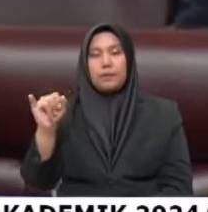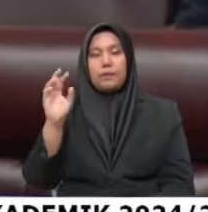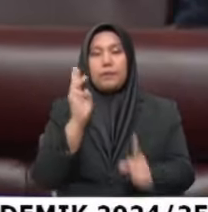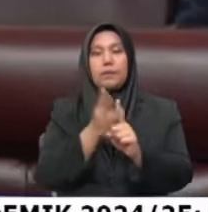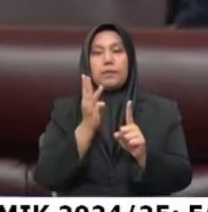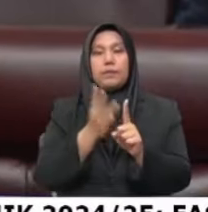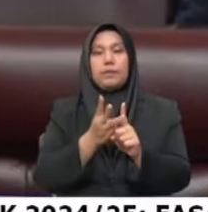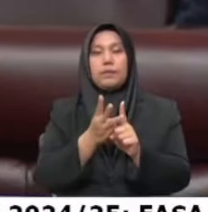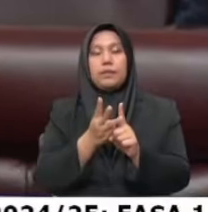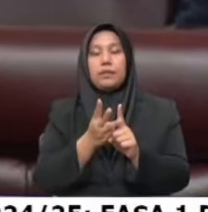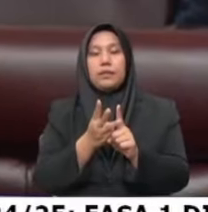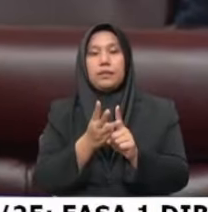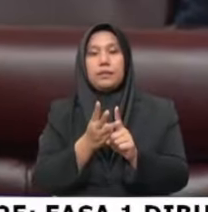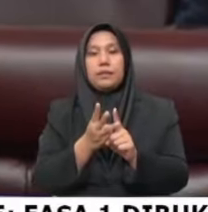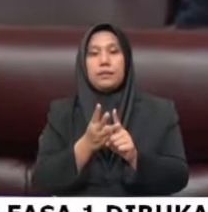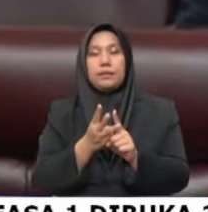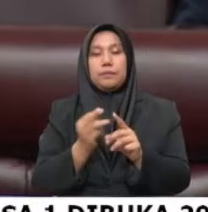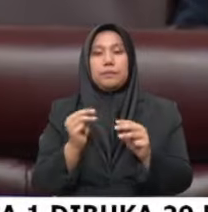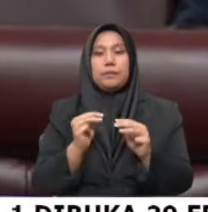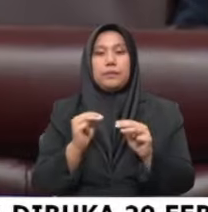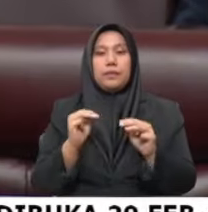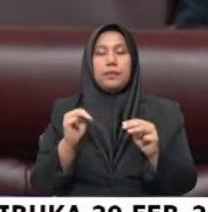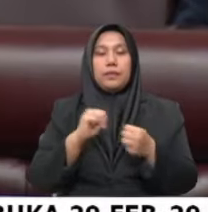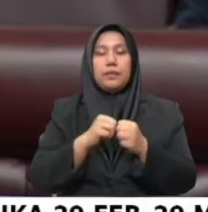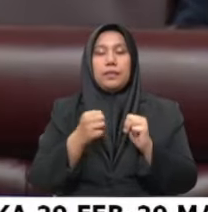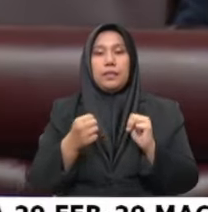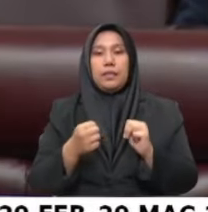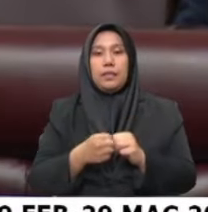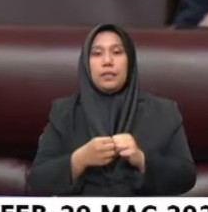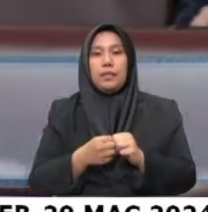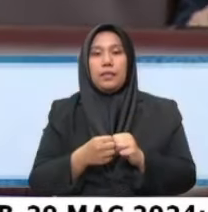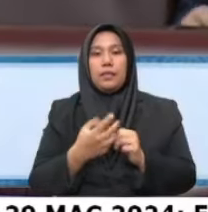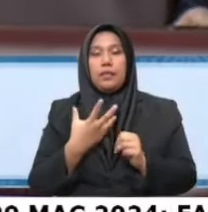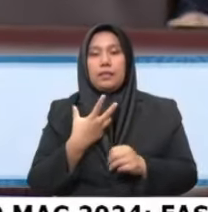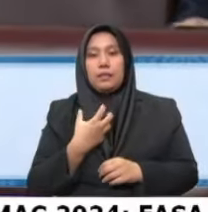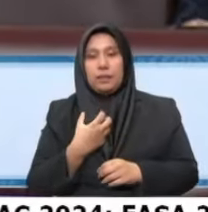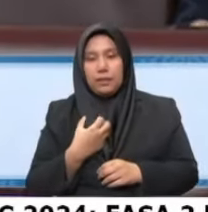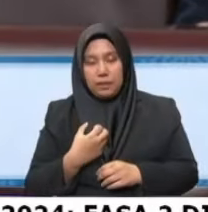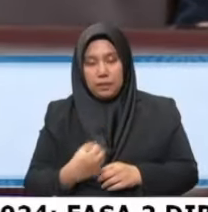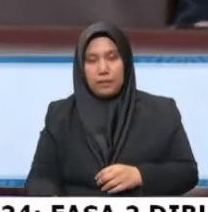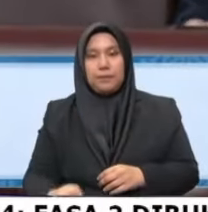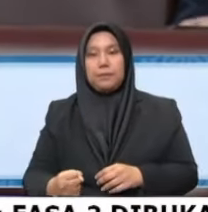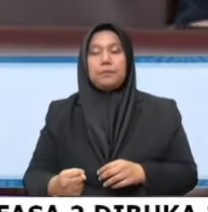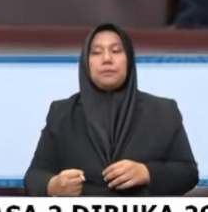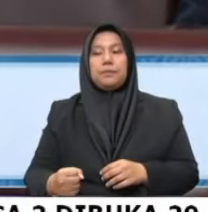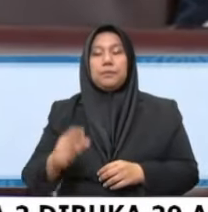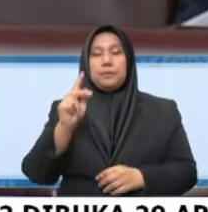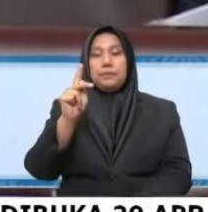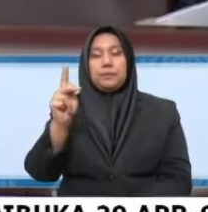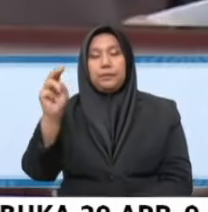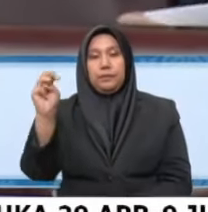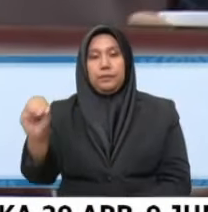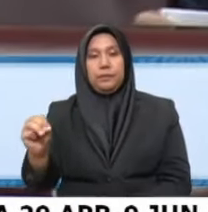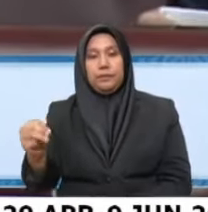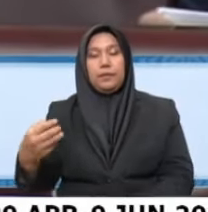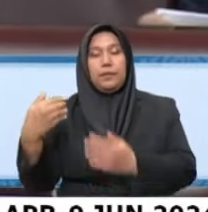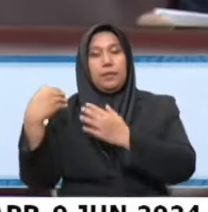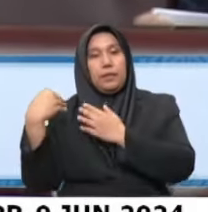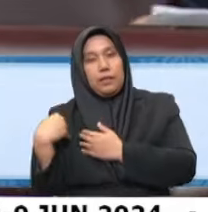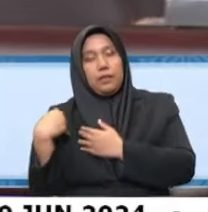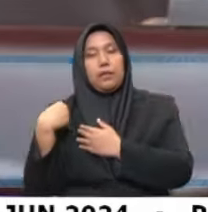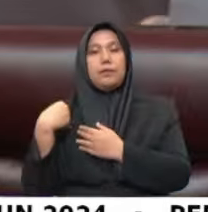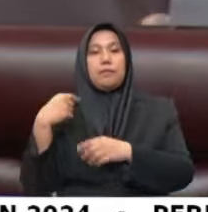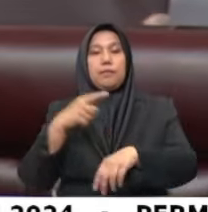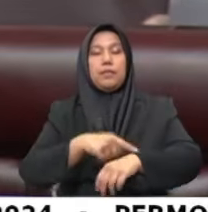dan burnout isu di kalangan pegawai perubatan dan healthcare workers, dengan izin. KKM menyedari akan beban waktu kerja yang